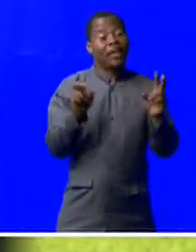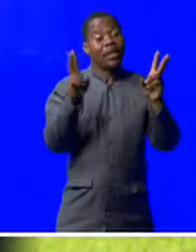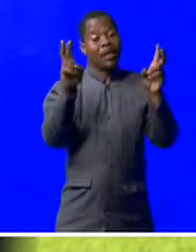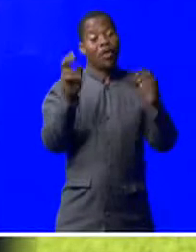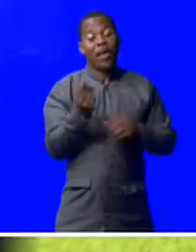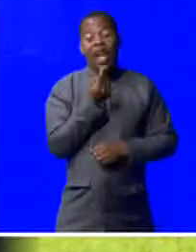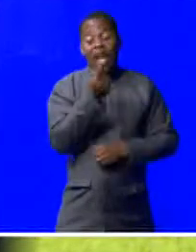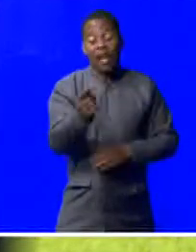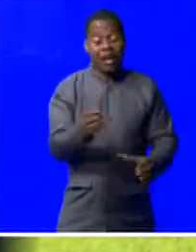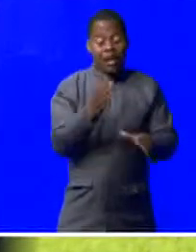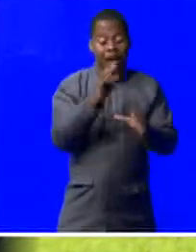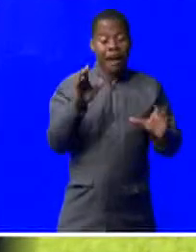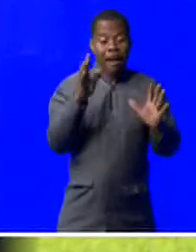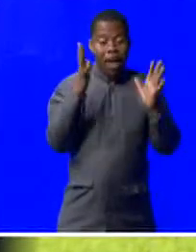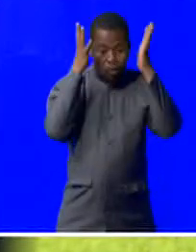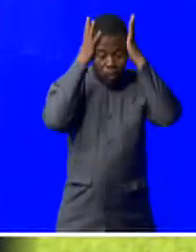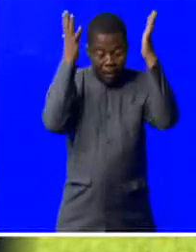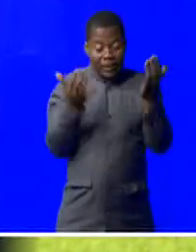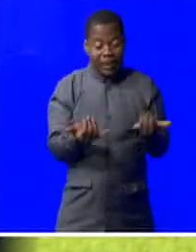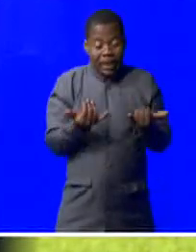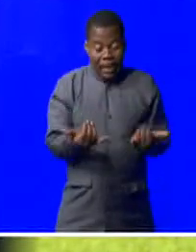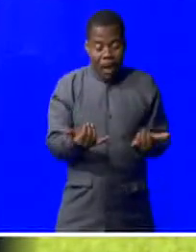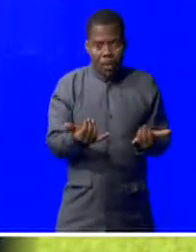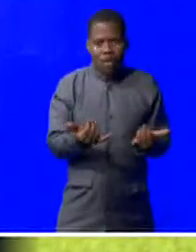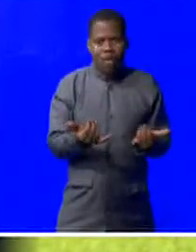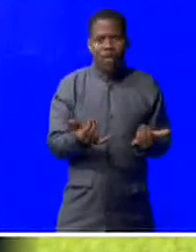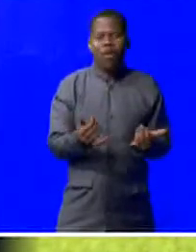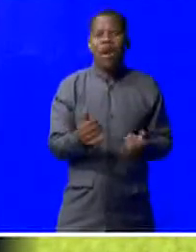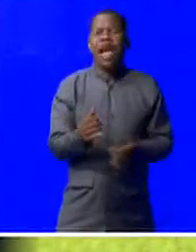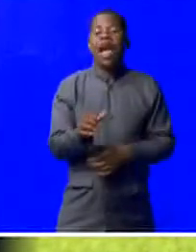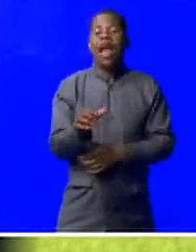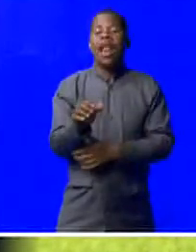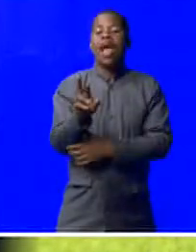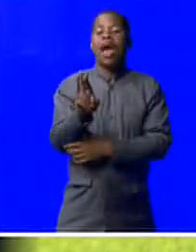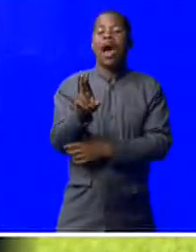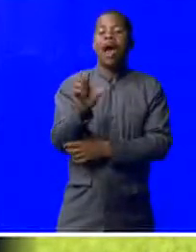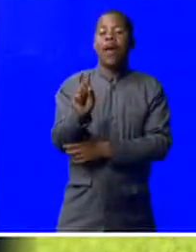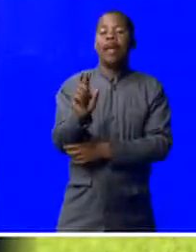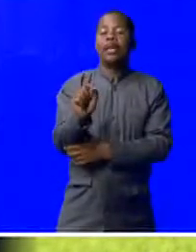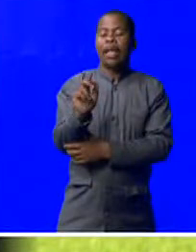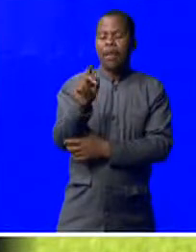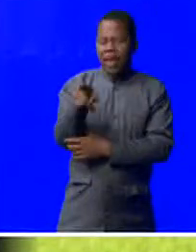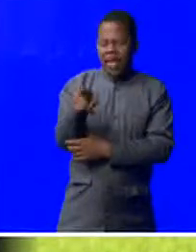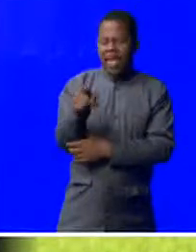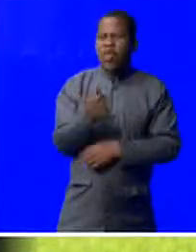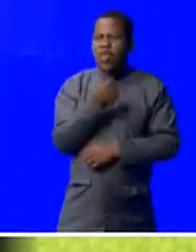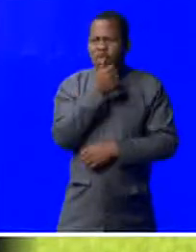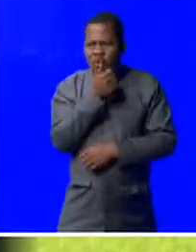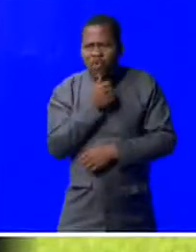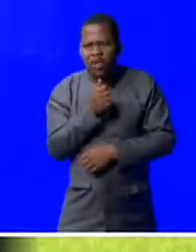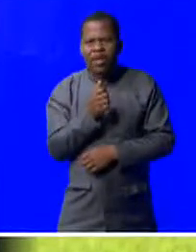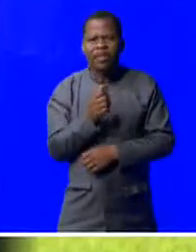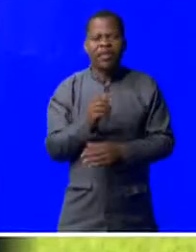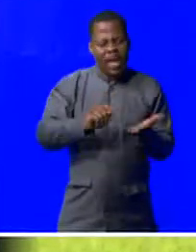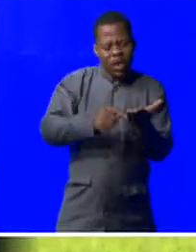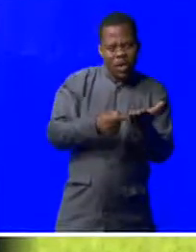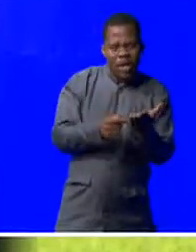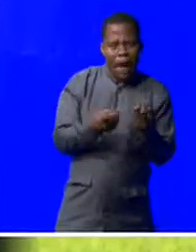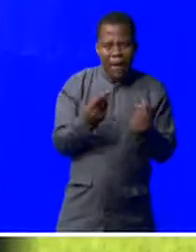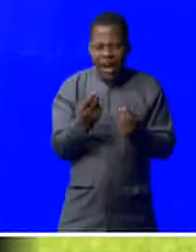silive singayihanisa njani technology kuthi ikwadi kuthi isilethele imali nekuthi